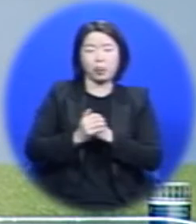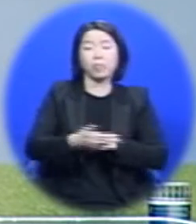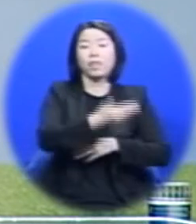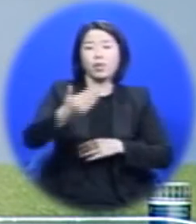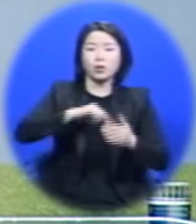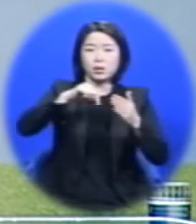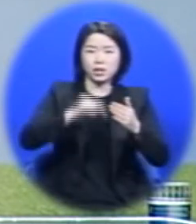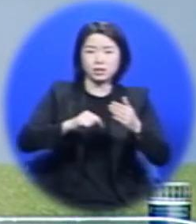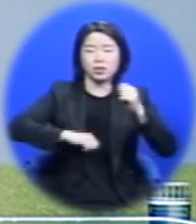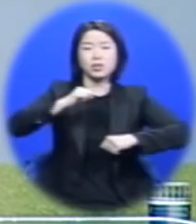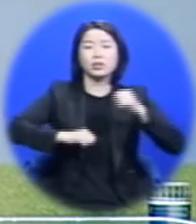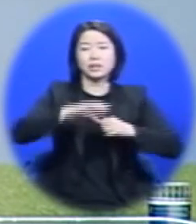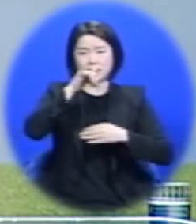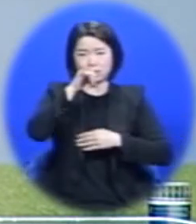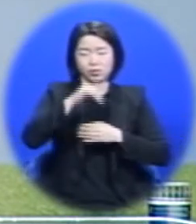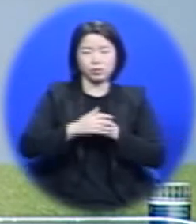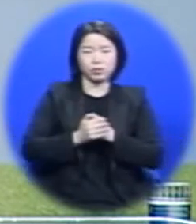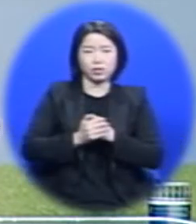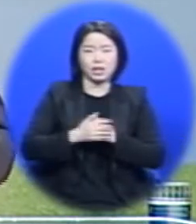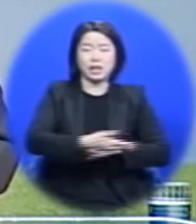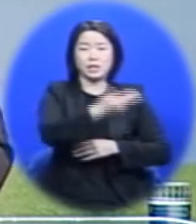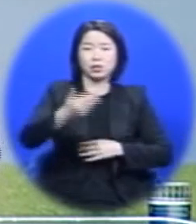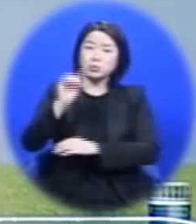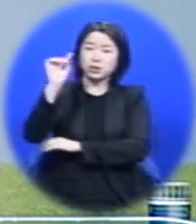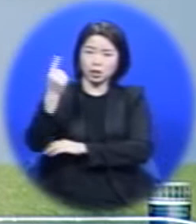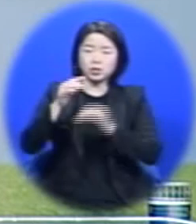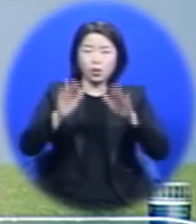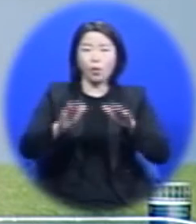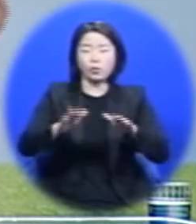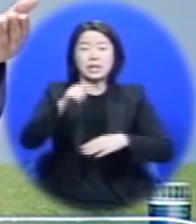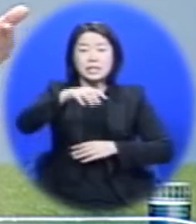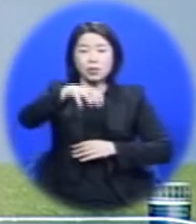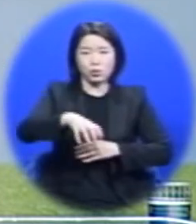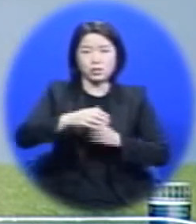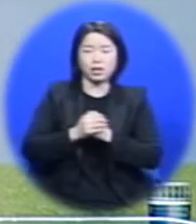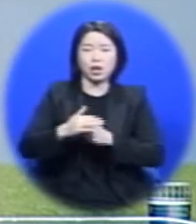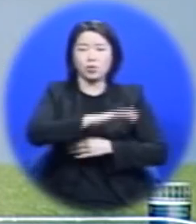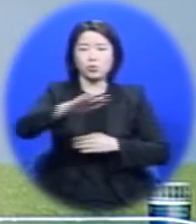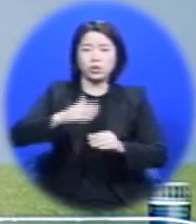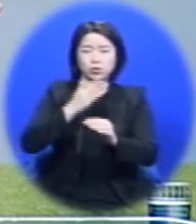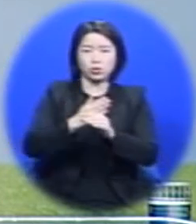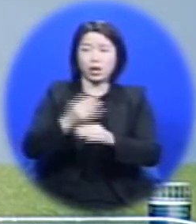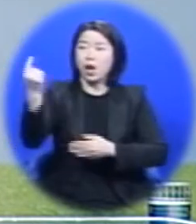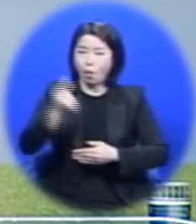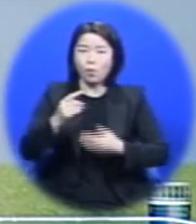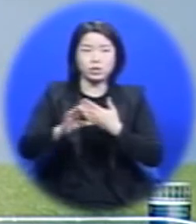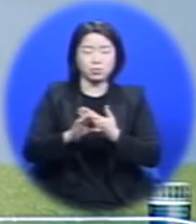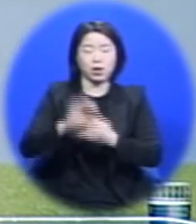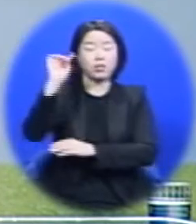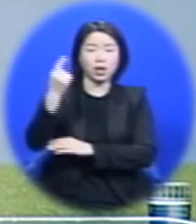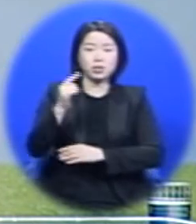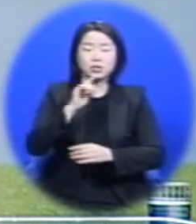여러분 안에서 역사하십니다. 여러분, 다윗이 오늘 이 자리에 우리 가운데 이렇게 오시면